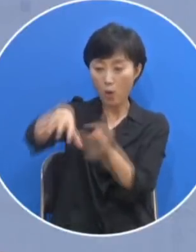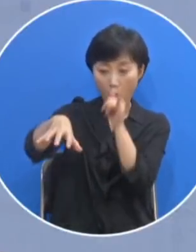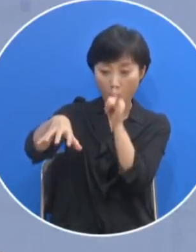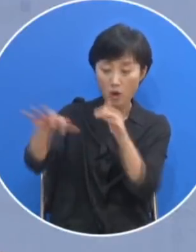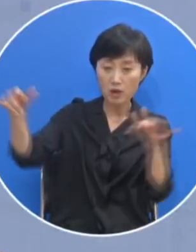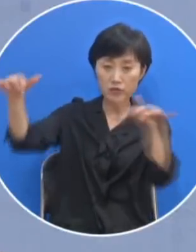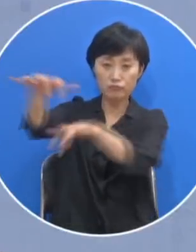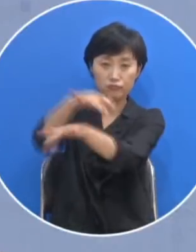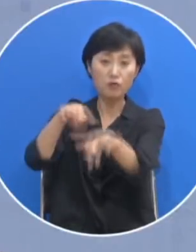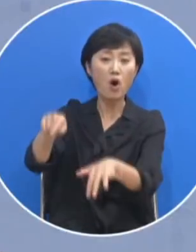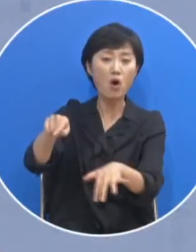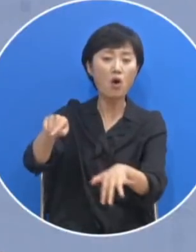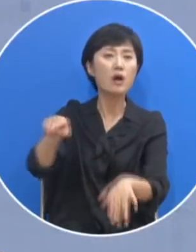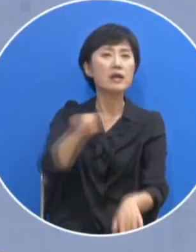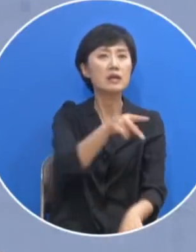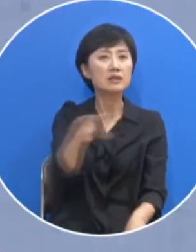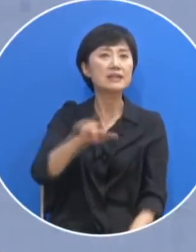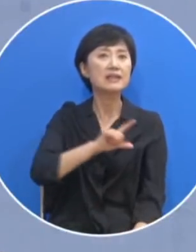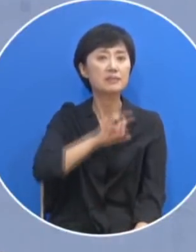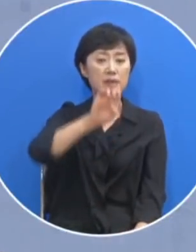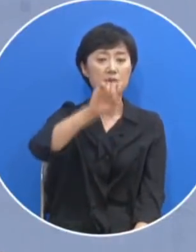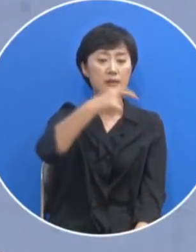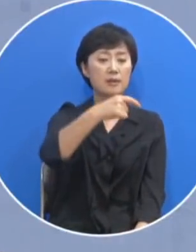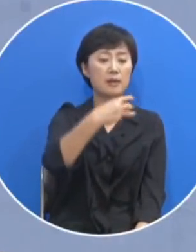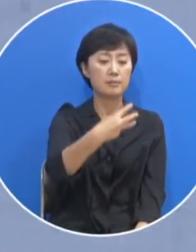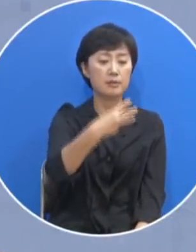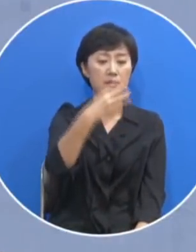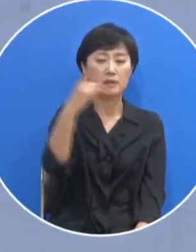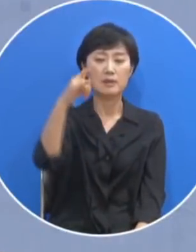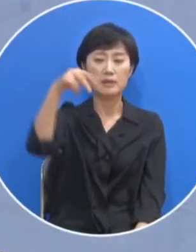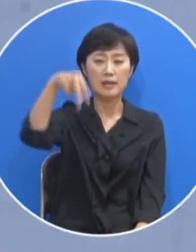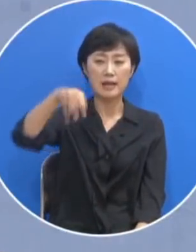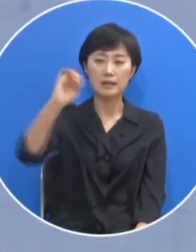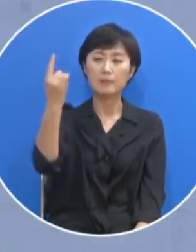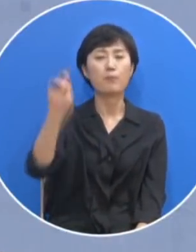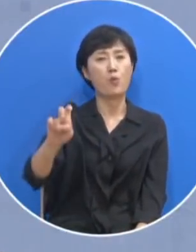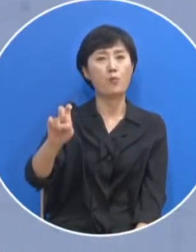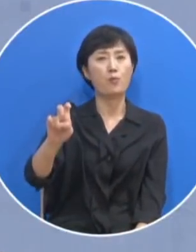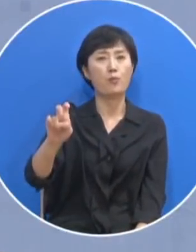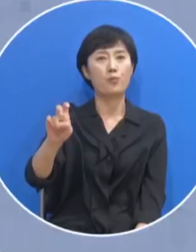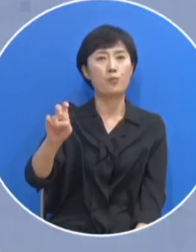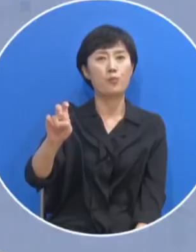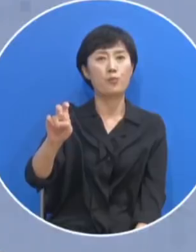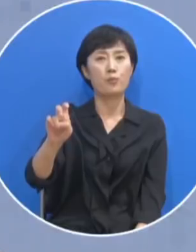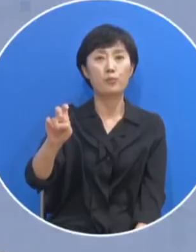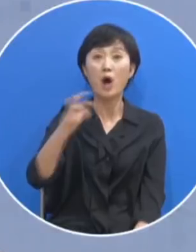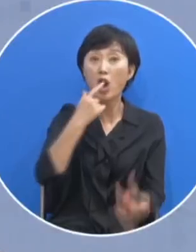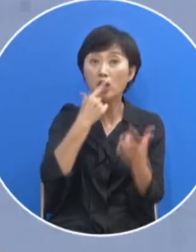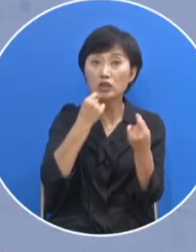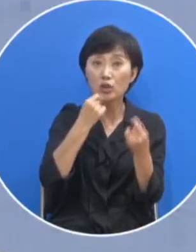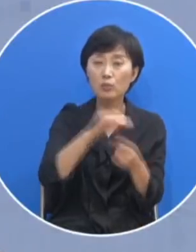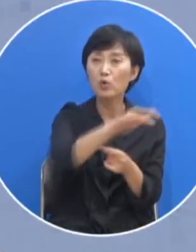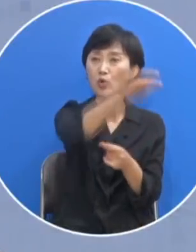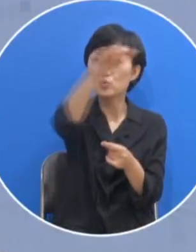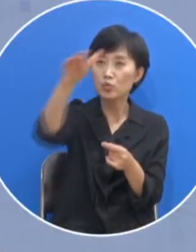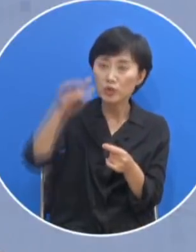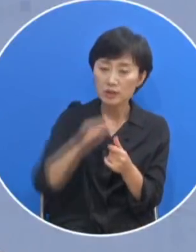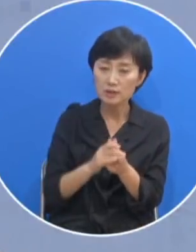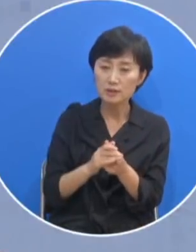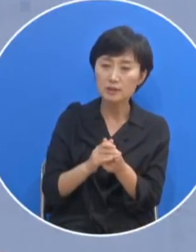보좌에 축복 이기기도 거든요 시공간의 능력과 이상필 빛이 뭔지 a